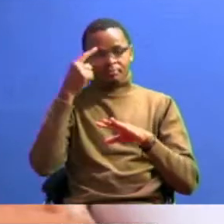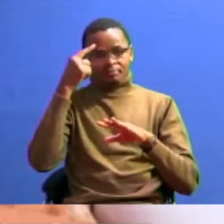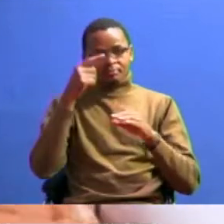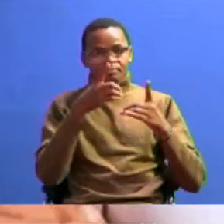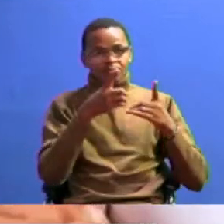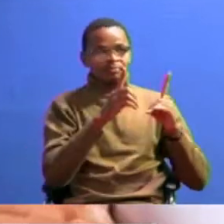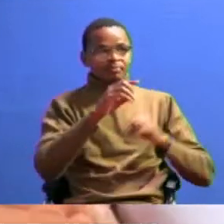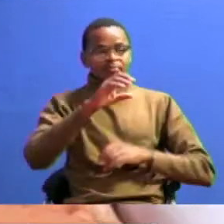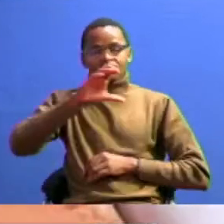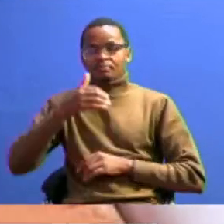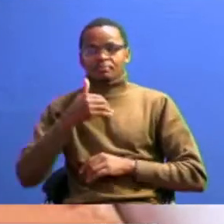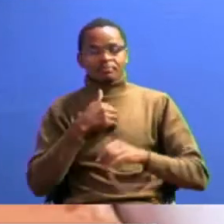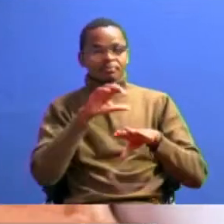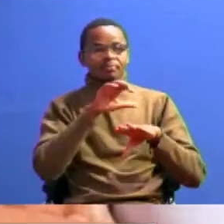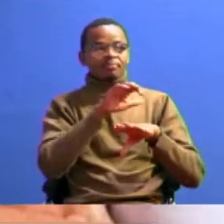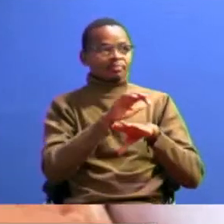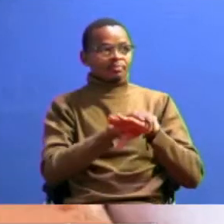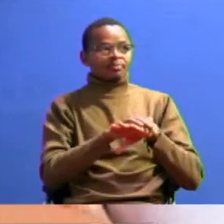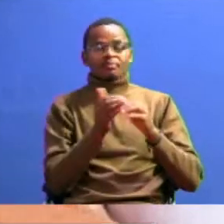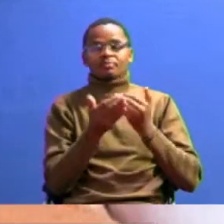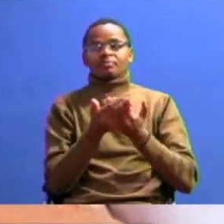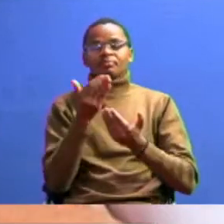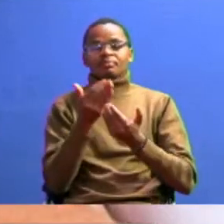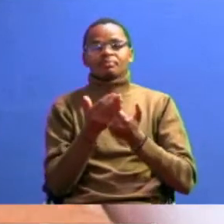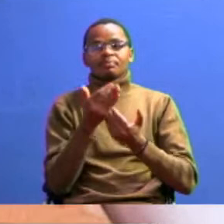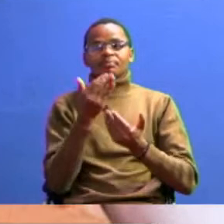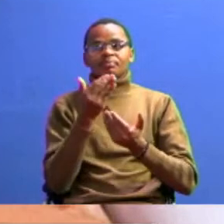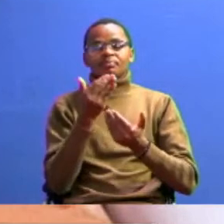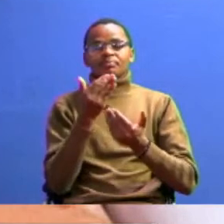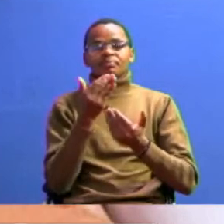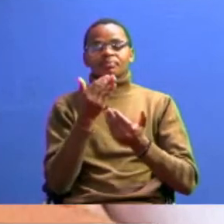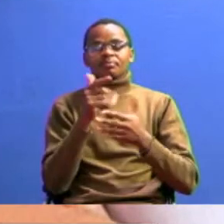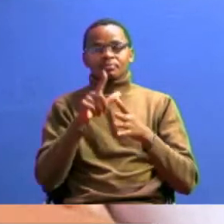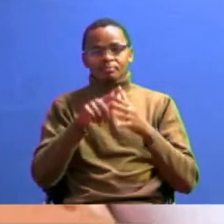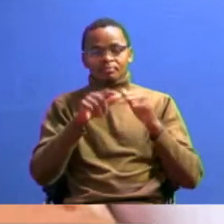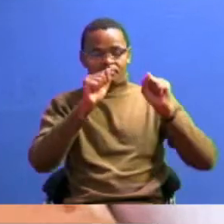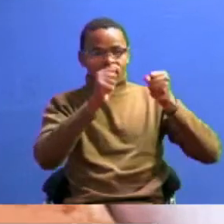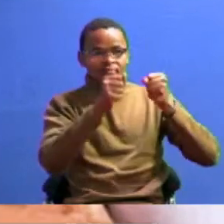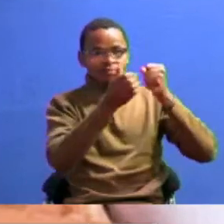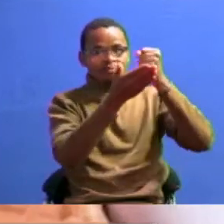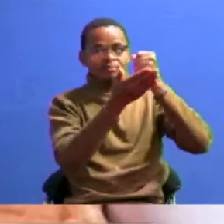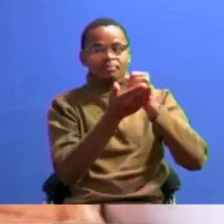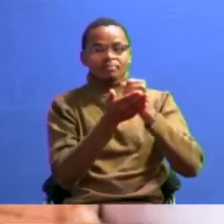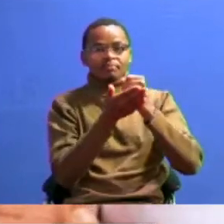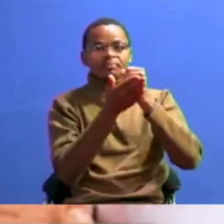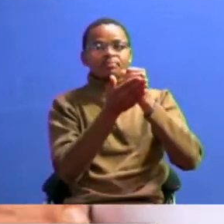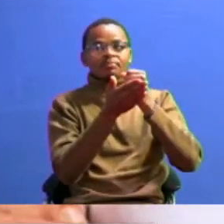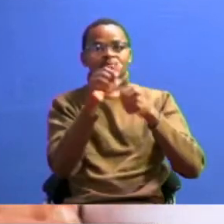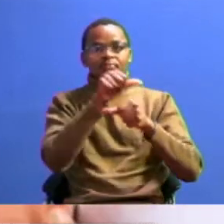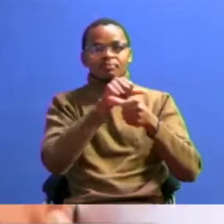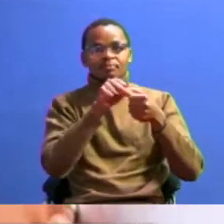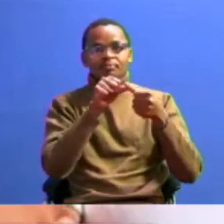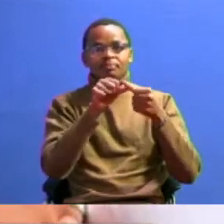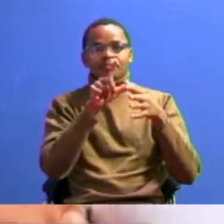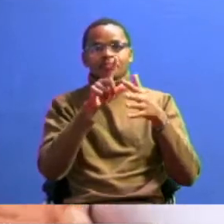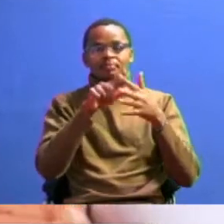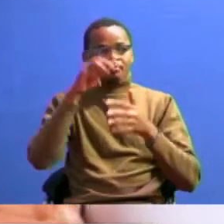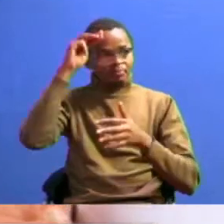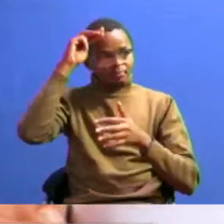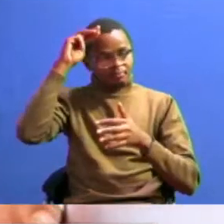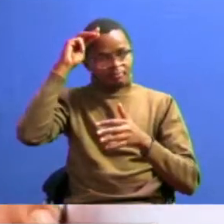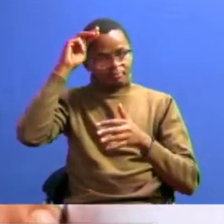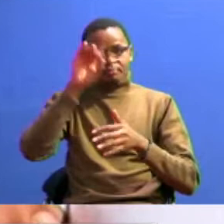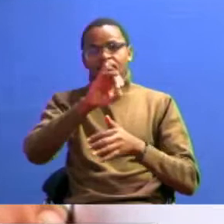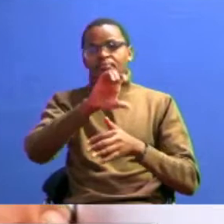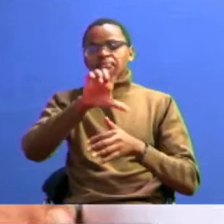County wanaweza kupata matibabu ambayo yanaweza kuwasaidia na hili donda sugu ambalo la mental health.